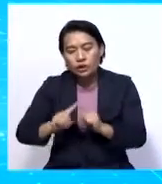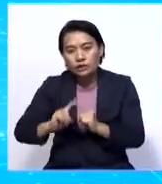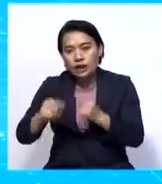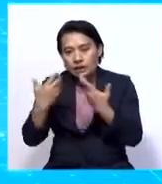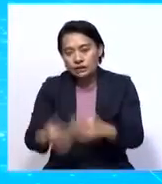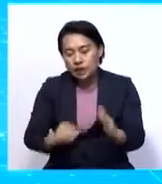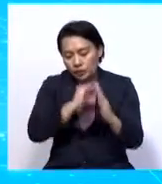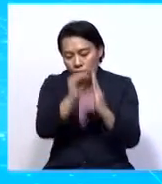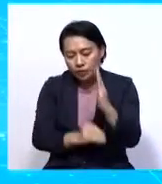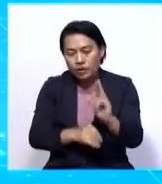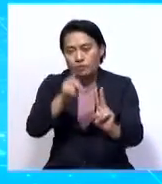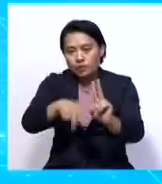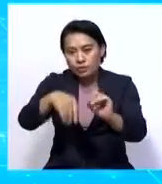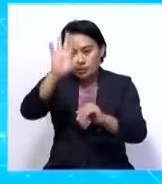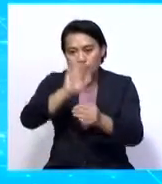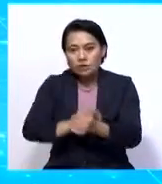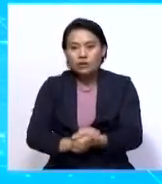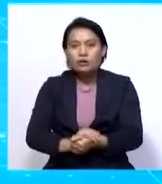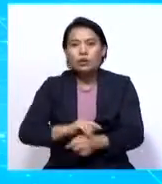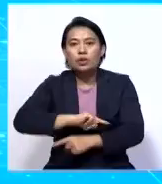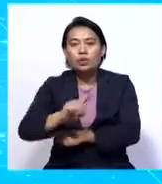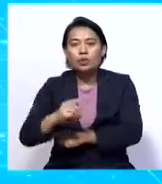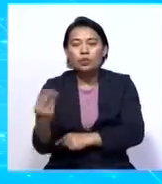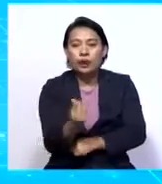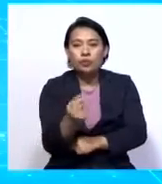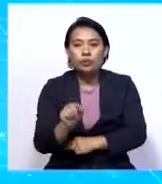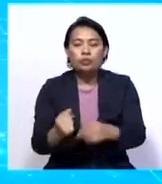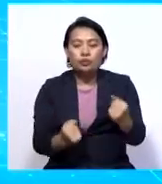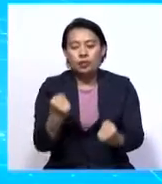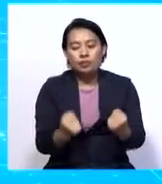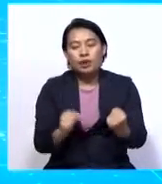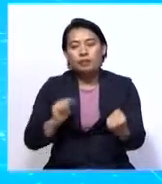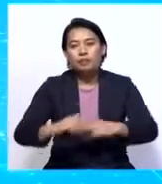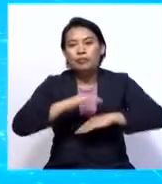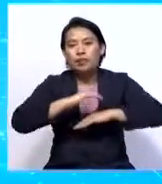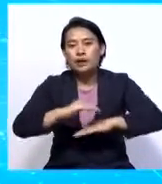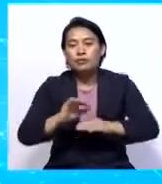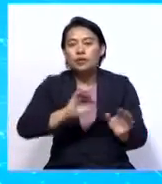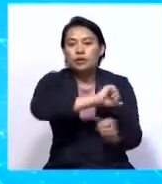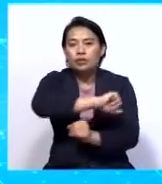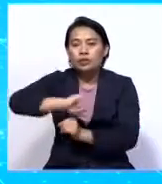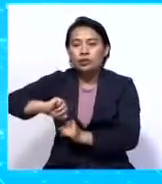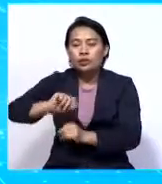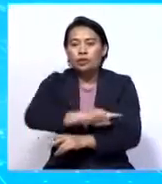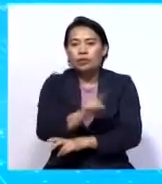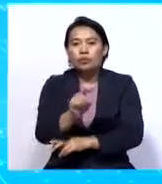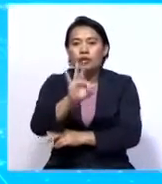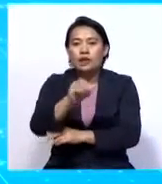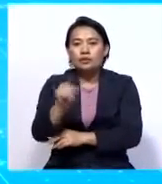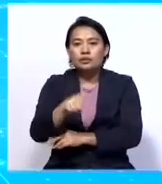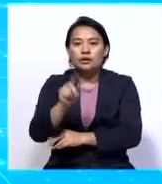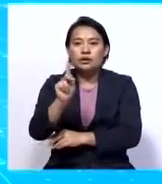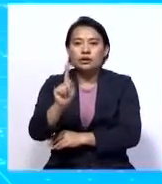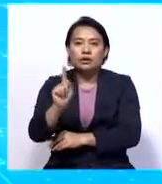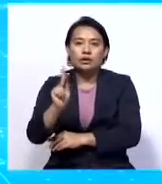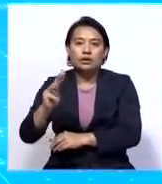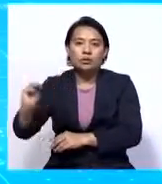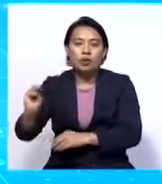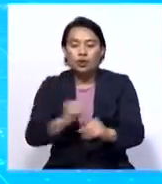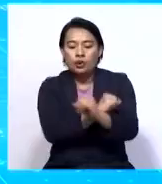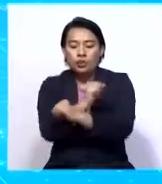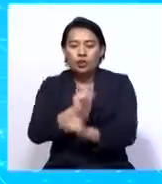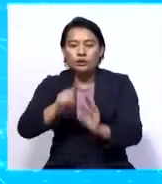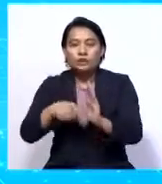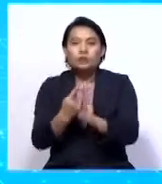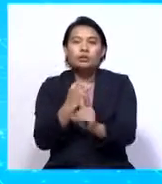ทศนะครับดูทั้งเรื่องความเร็วกำจัดความเร็วนะครับจำกัดความเร็วฮะของรถตู้โดยสารไม่เกิน90กิโลเมตรต่อชั่วโมงควบคุมชั่